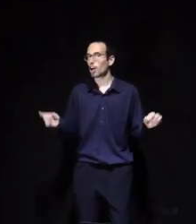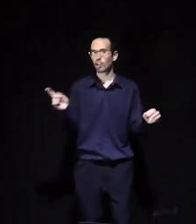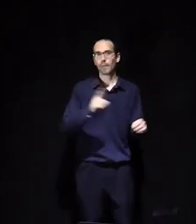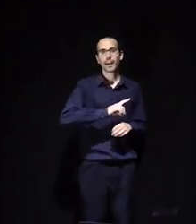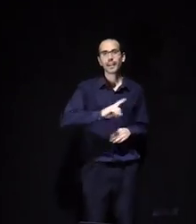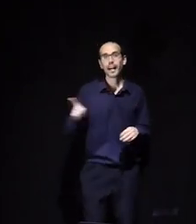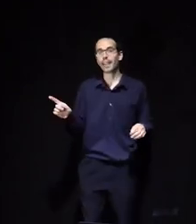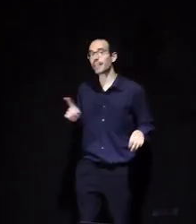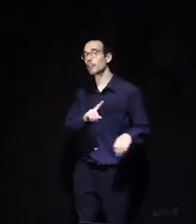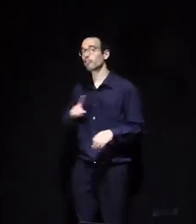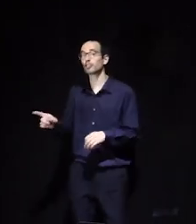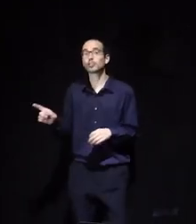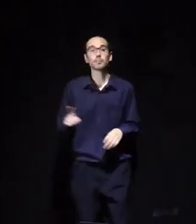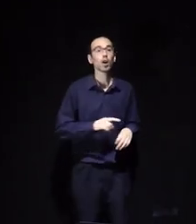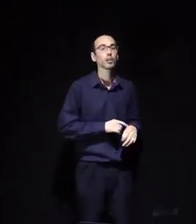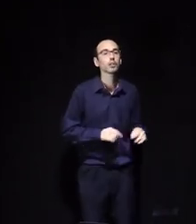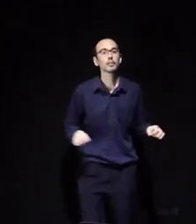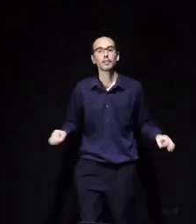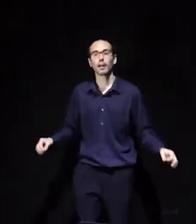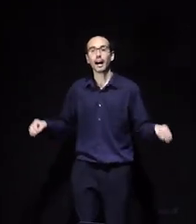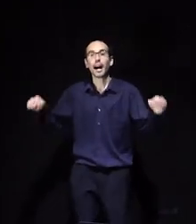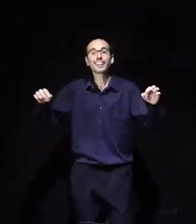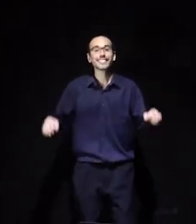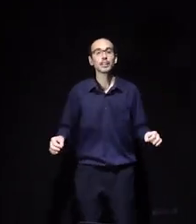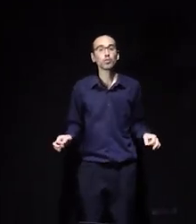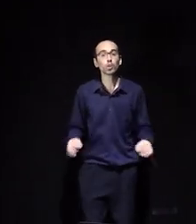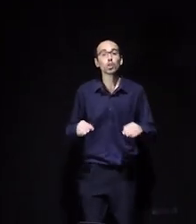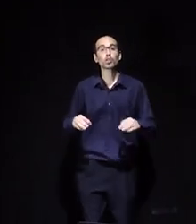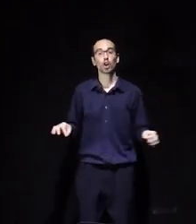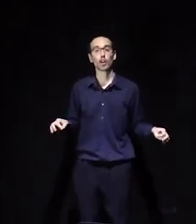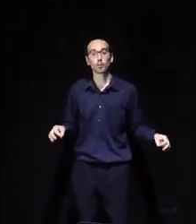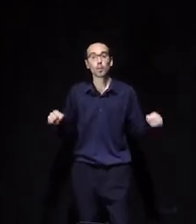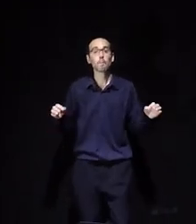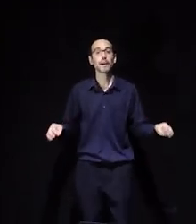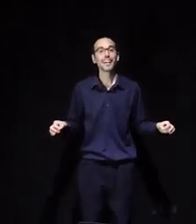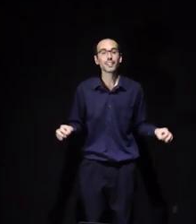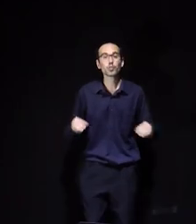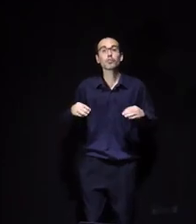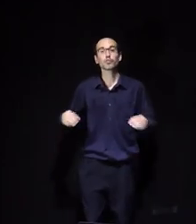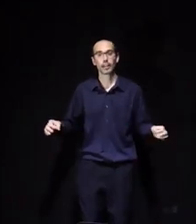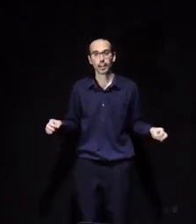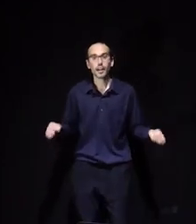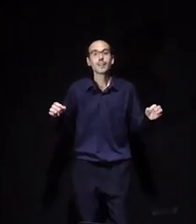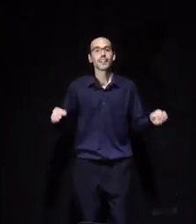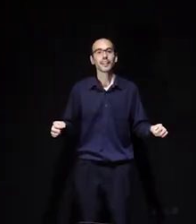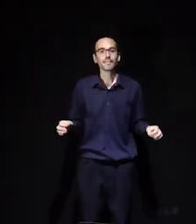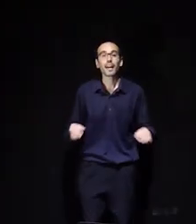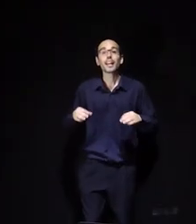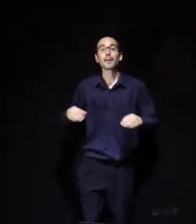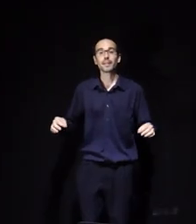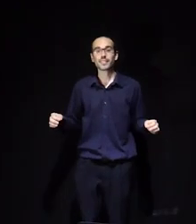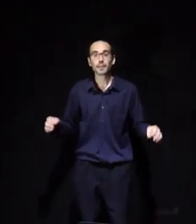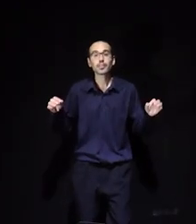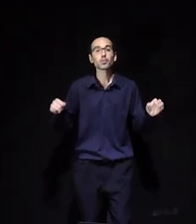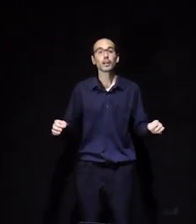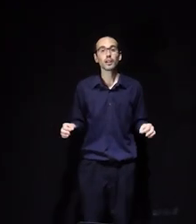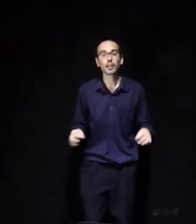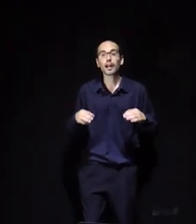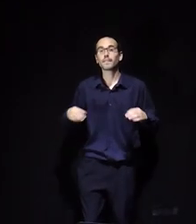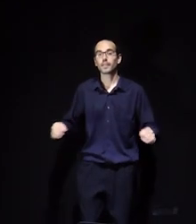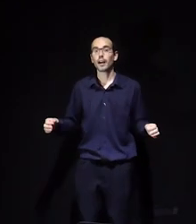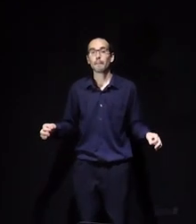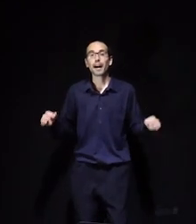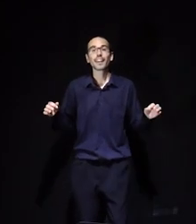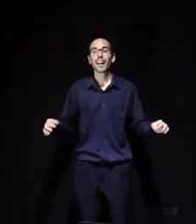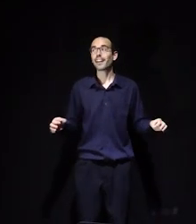barrut, no m'agrada el futbol. Actriu, doctora, bombera, surfera, seré la més